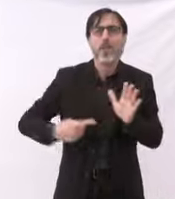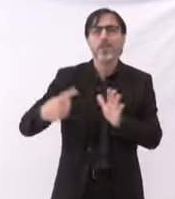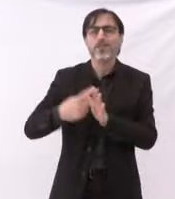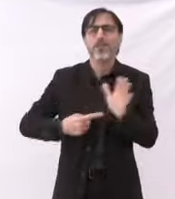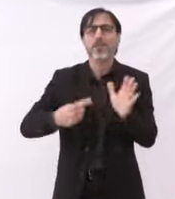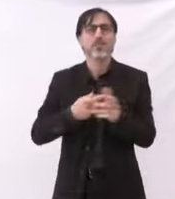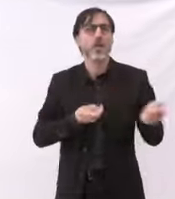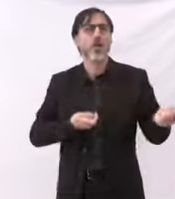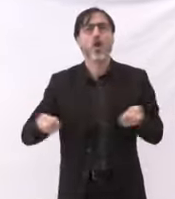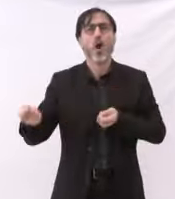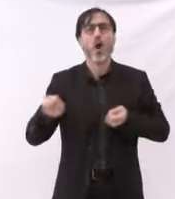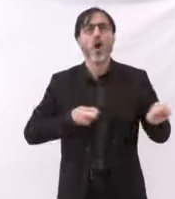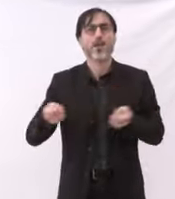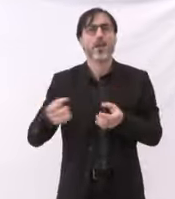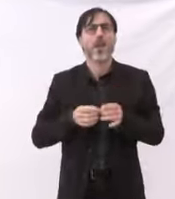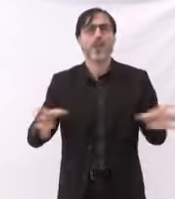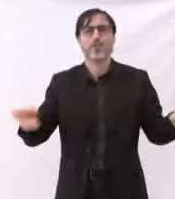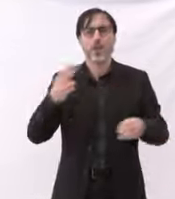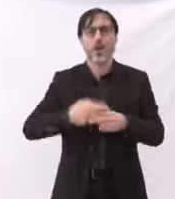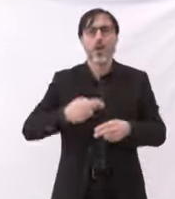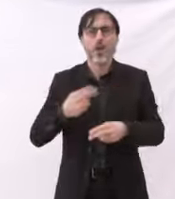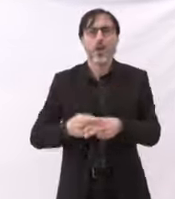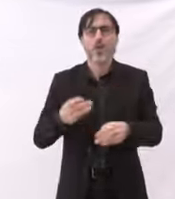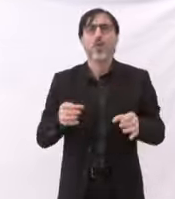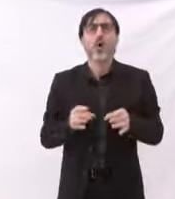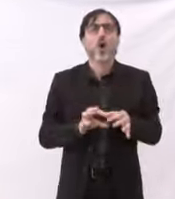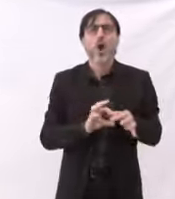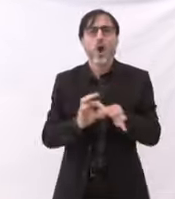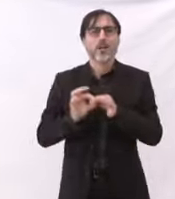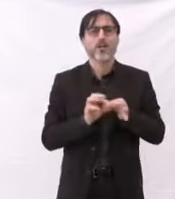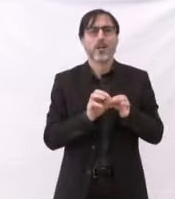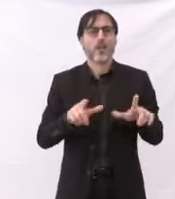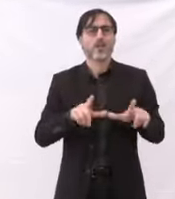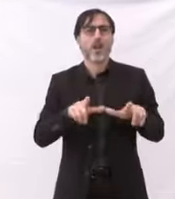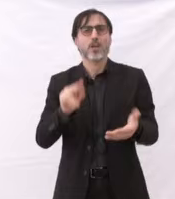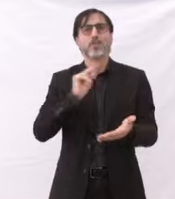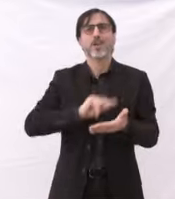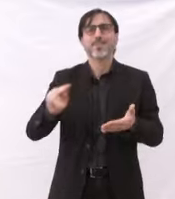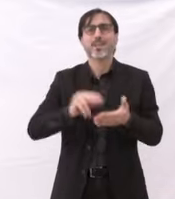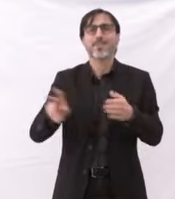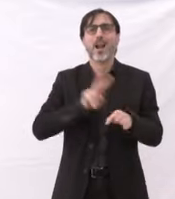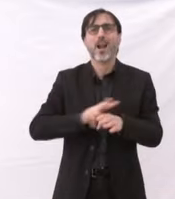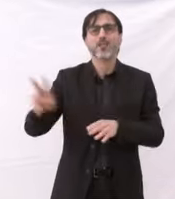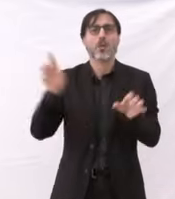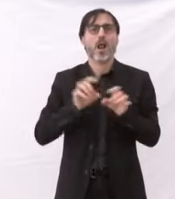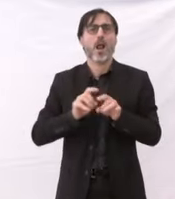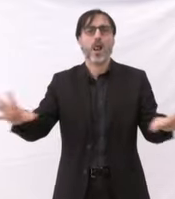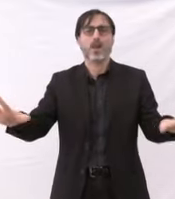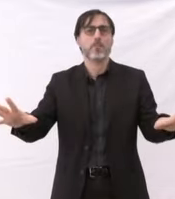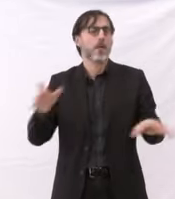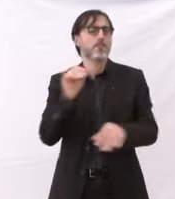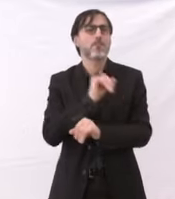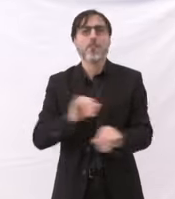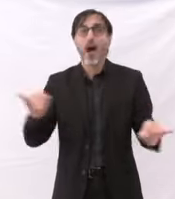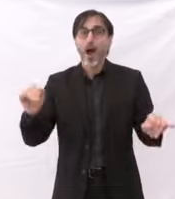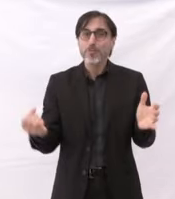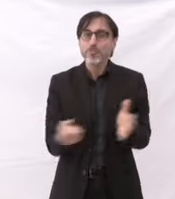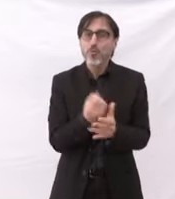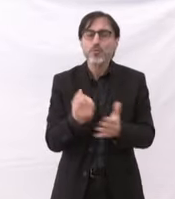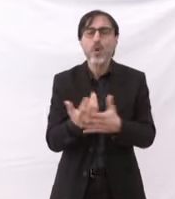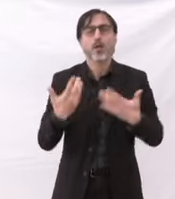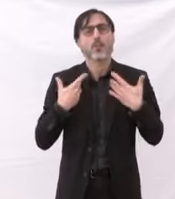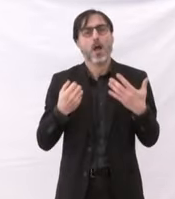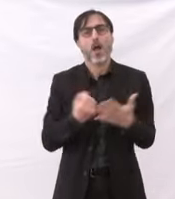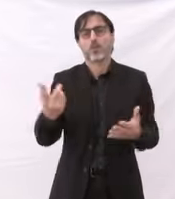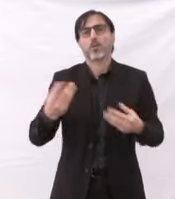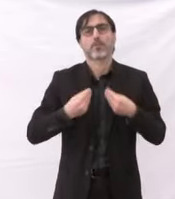dal coordinamento di Libera Roma e dal coordinamento del Lazio e dalla Segreteria Nazionale di Libera. Non lo facciamo mai, ma è importante